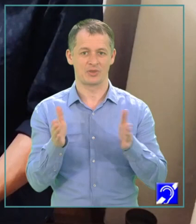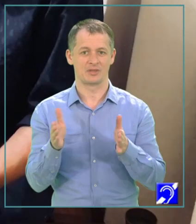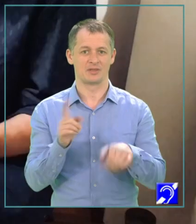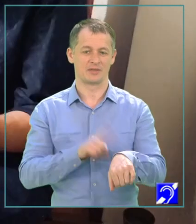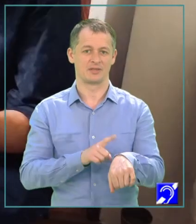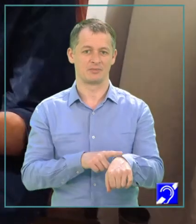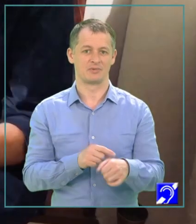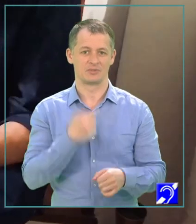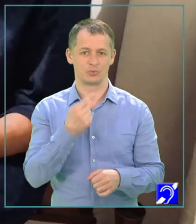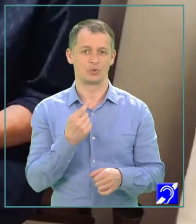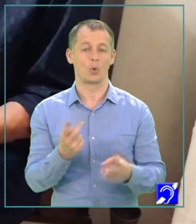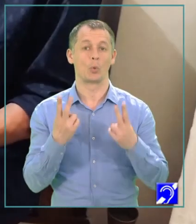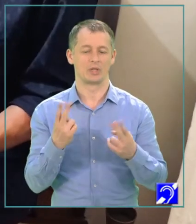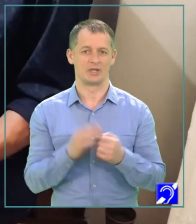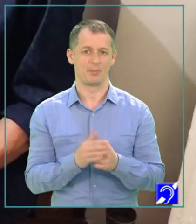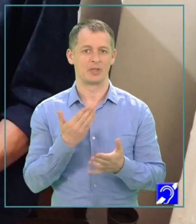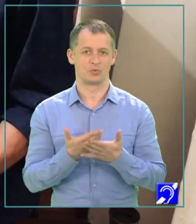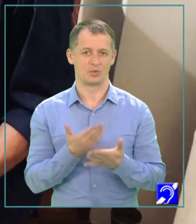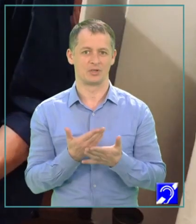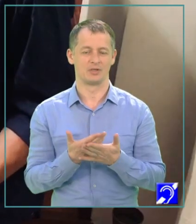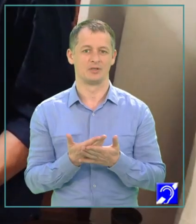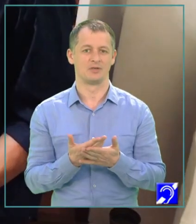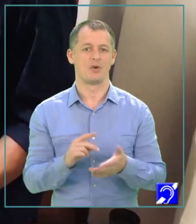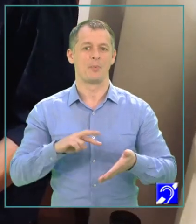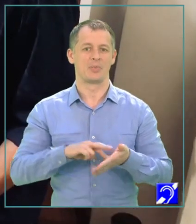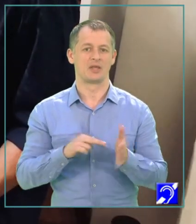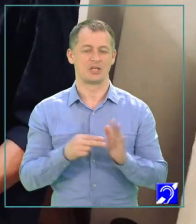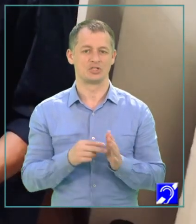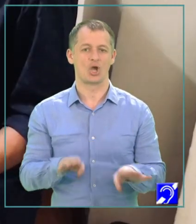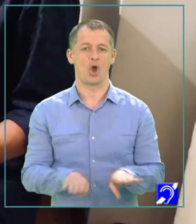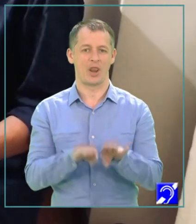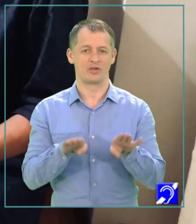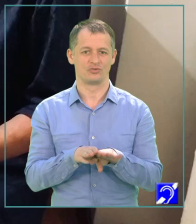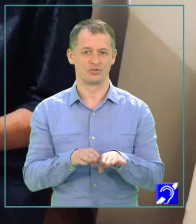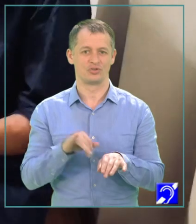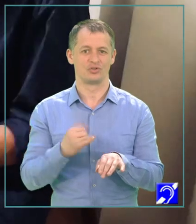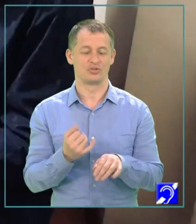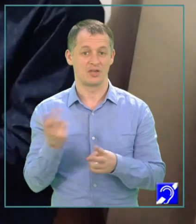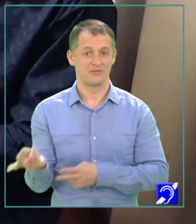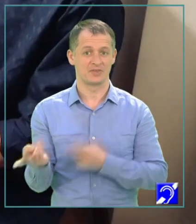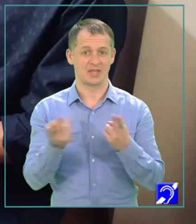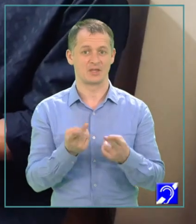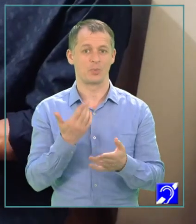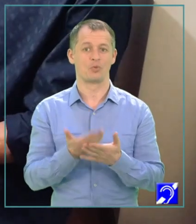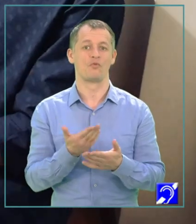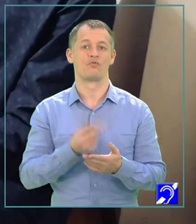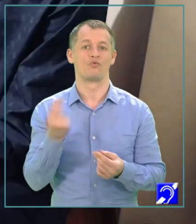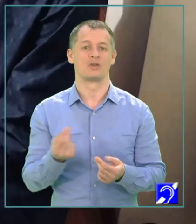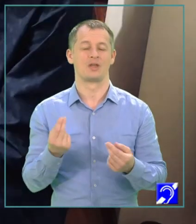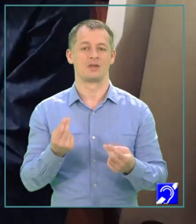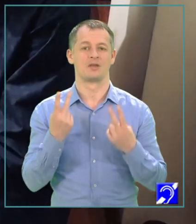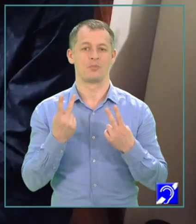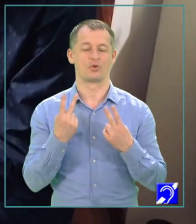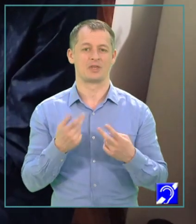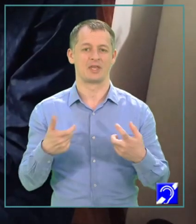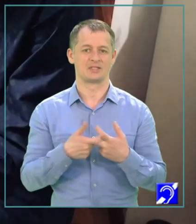că vă pregătesc, colegii mei și profesorilor invitați, inclusiv pentru foarte importantele examene ale